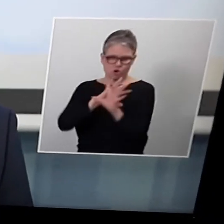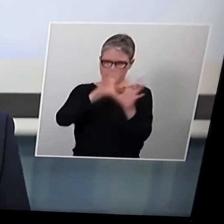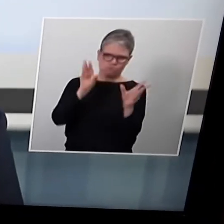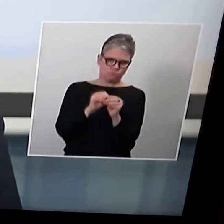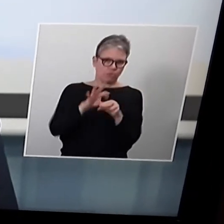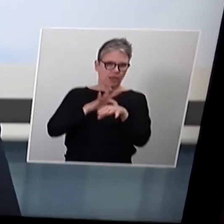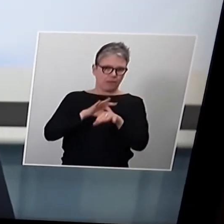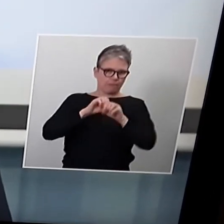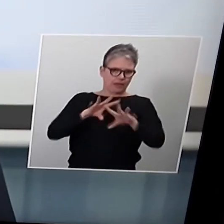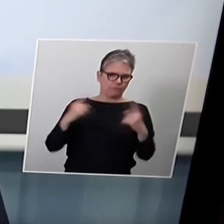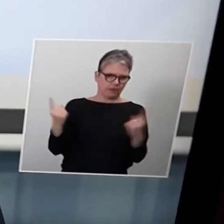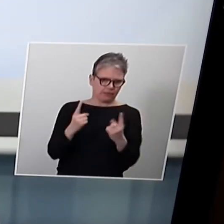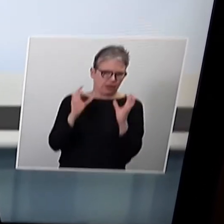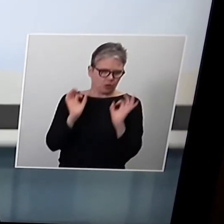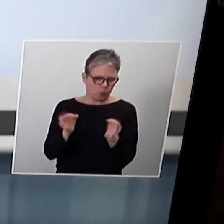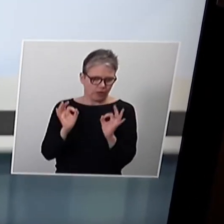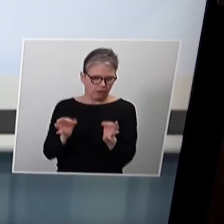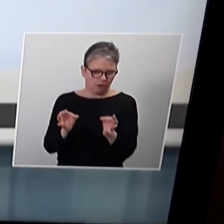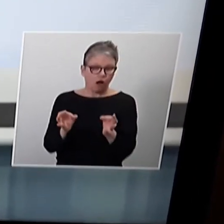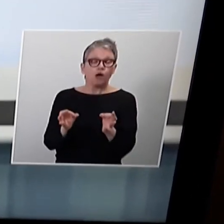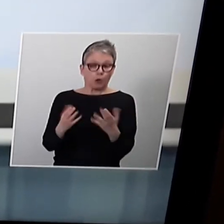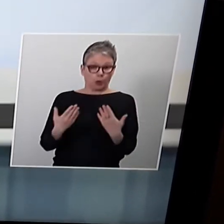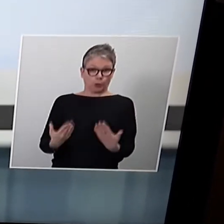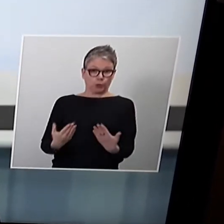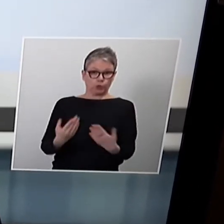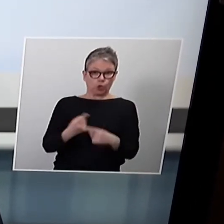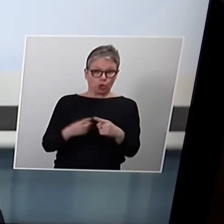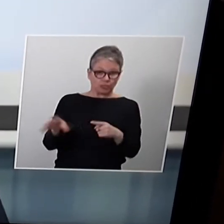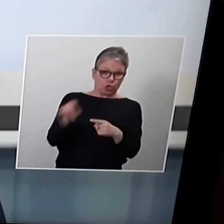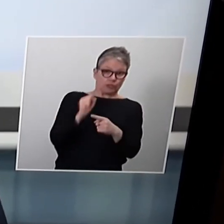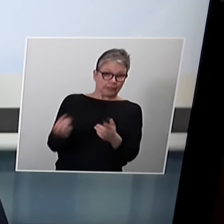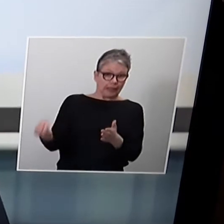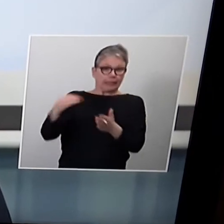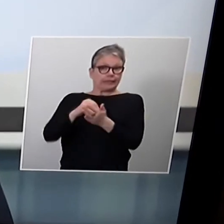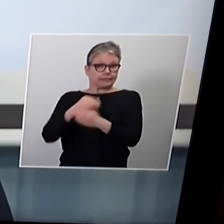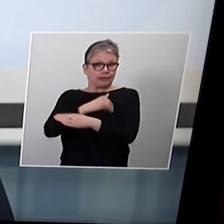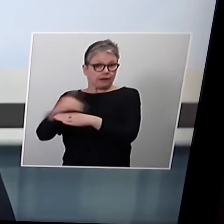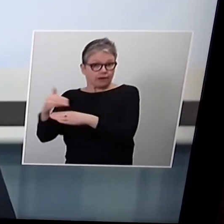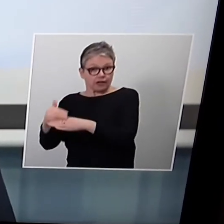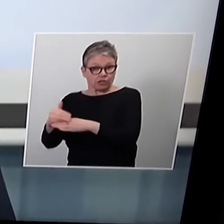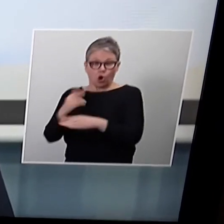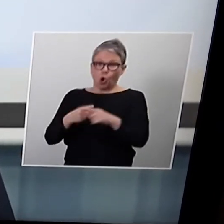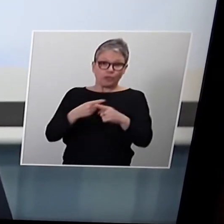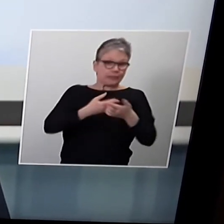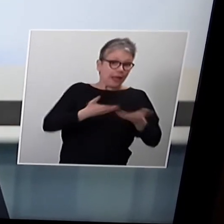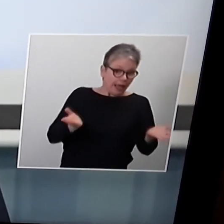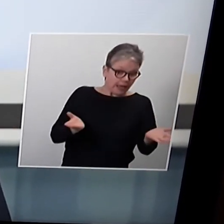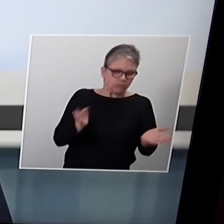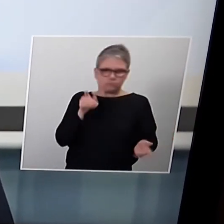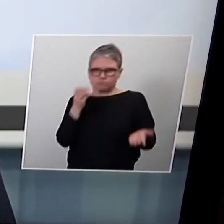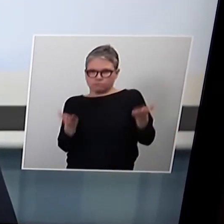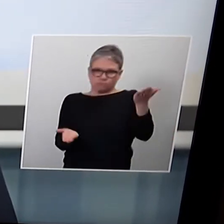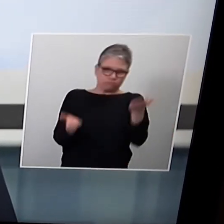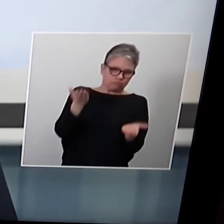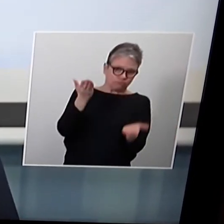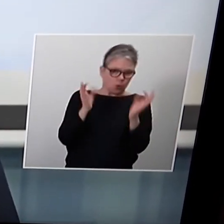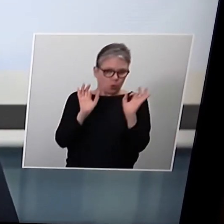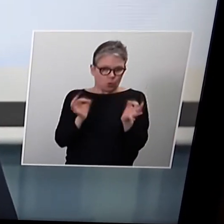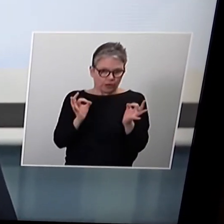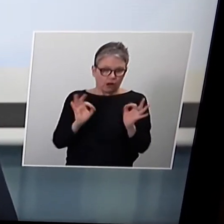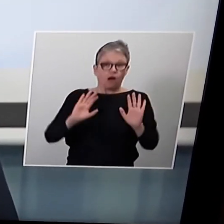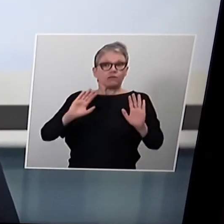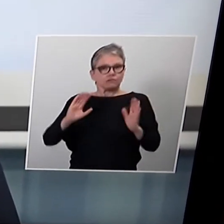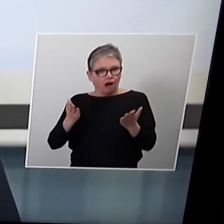eteenpäin kulkee. Tilanteessa, jossa otetaan lisärajoituksia, tilanteessa, jossa ei oteta lisärajoituksia ja tilanteessa,